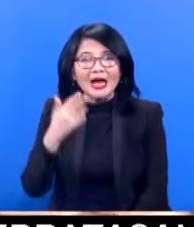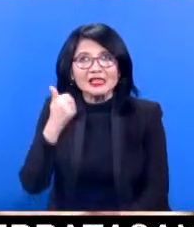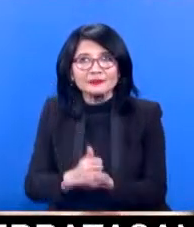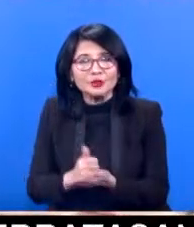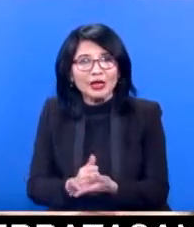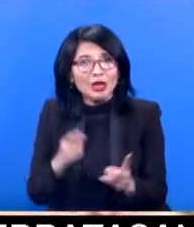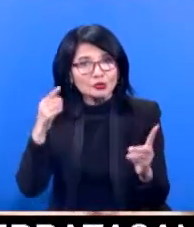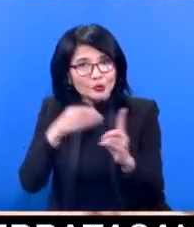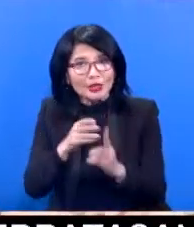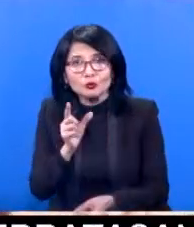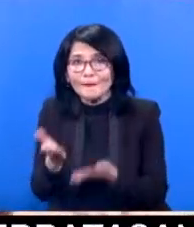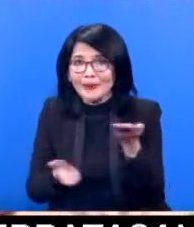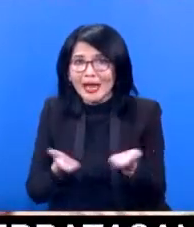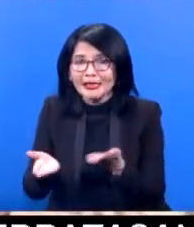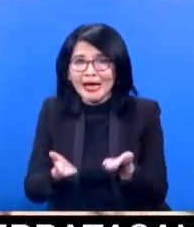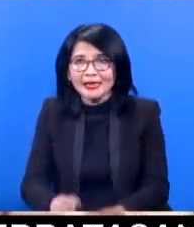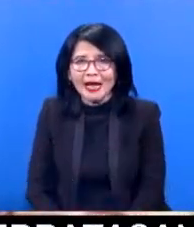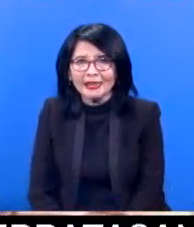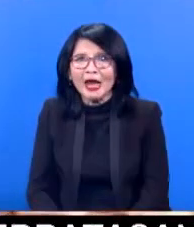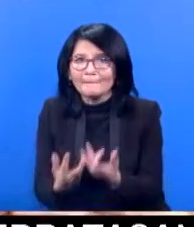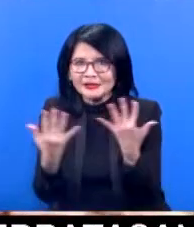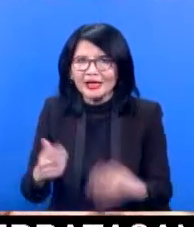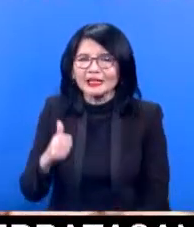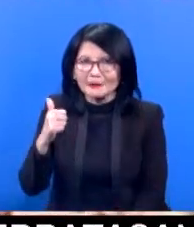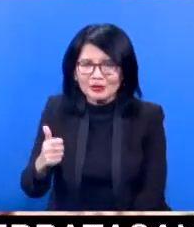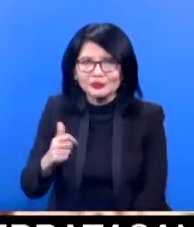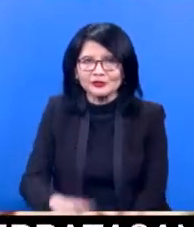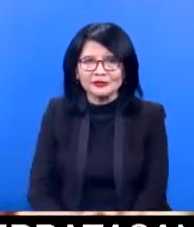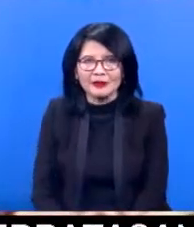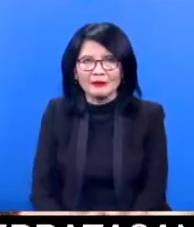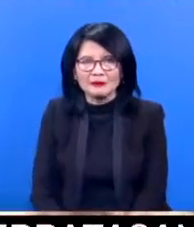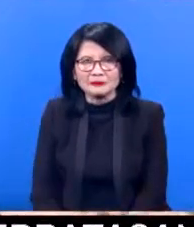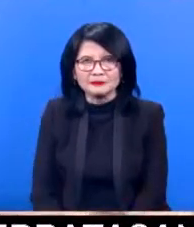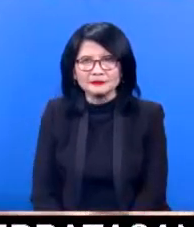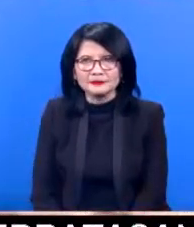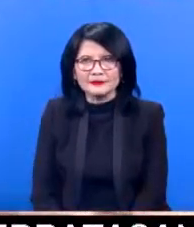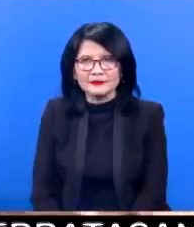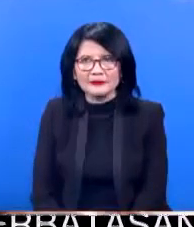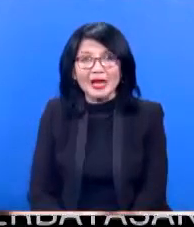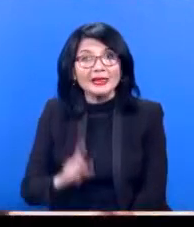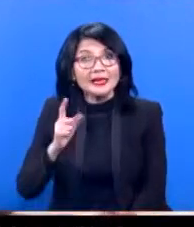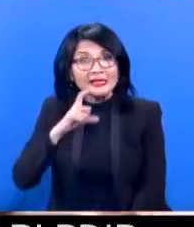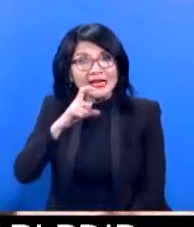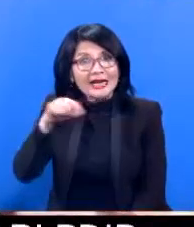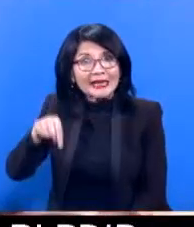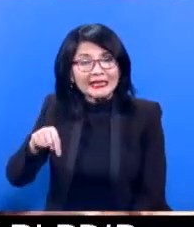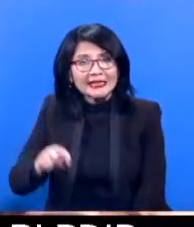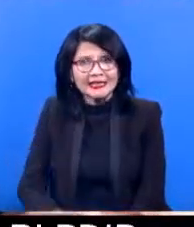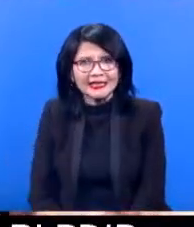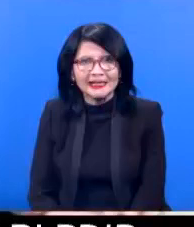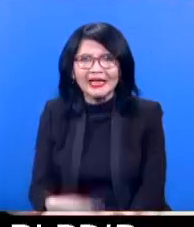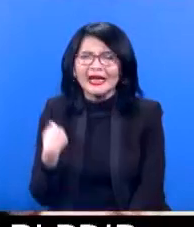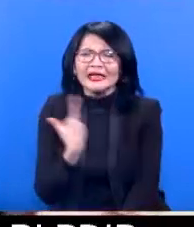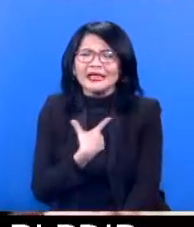terdekatnya memberikan pelayanan yang Prima kepada masyarakat dengan adanya model ini kita